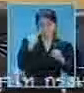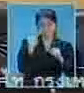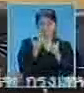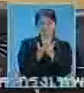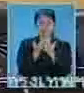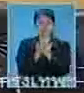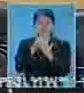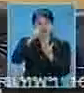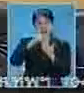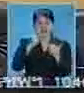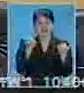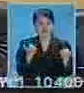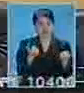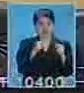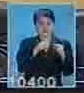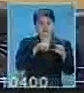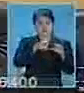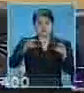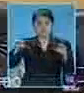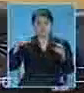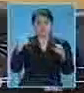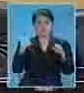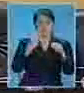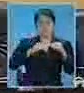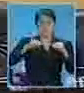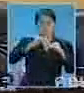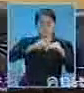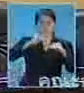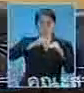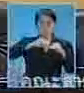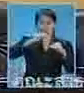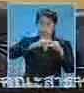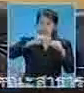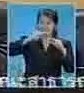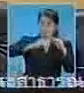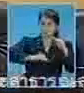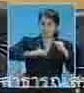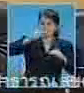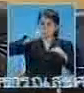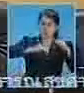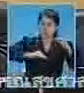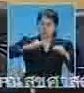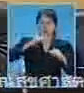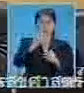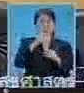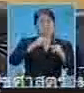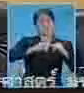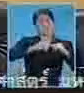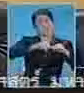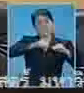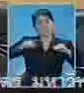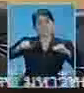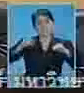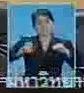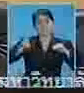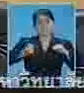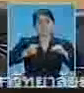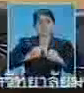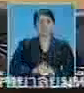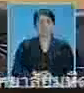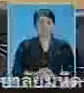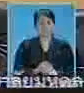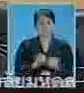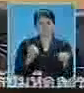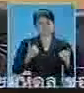ครับไม่ได้มีการปรับขึ้นไปอีกไม่ได้เป็นการปรับลดลงเพราะนั้นผมถือว่าการบริหารโด